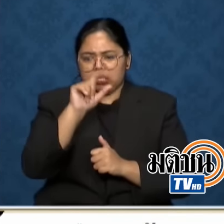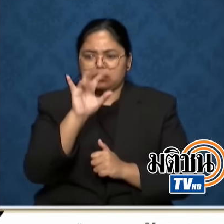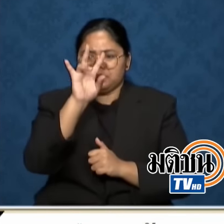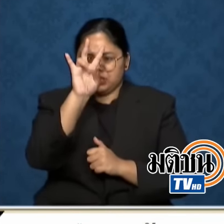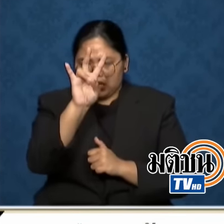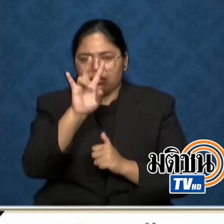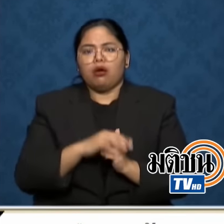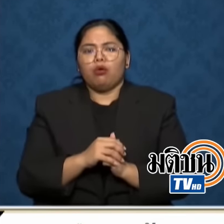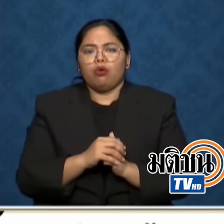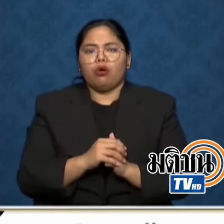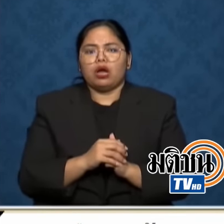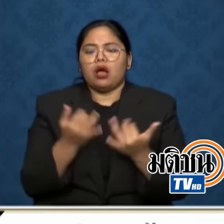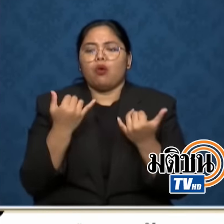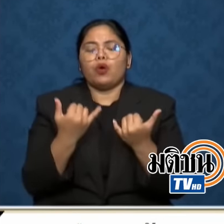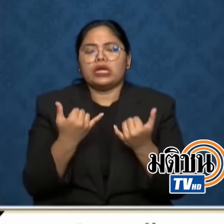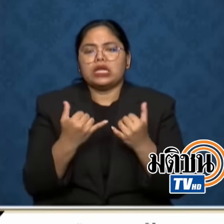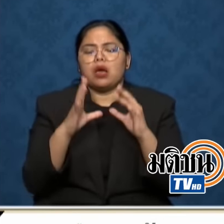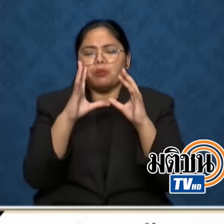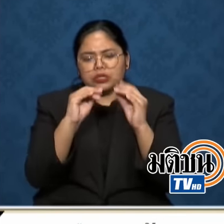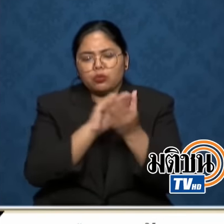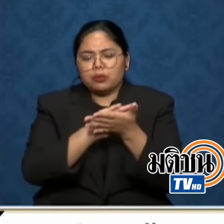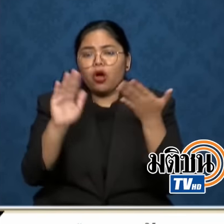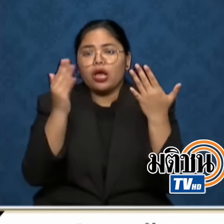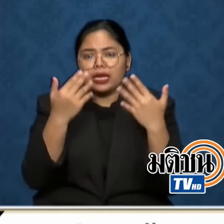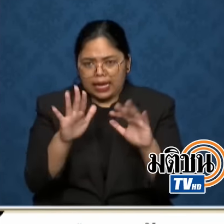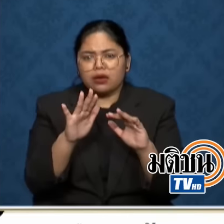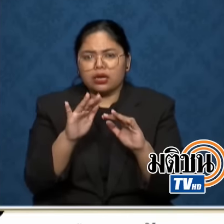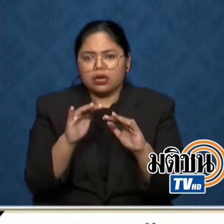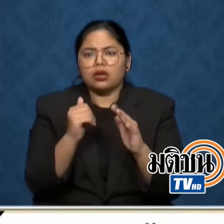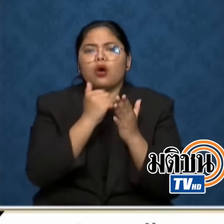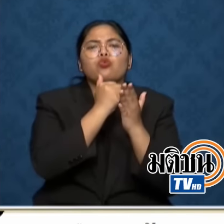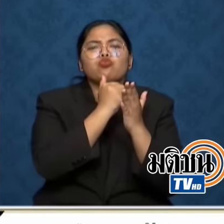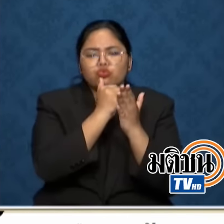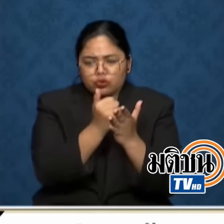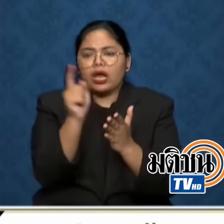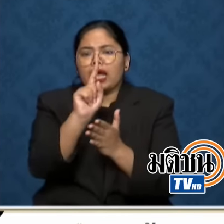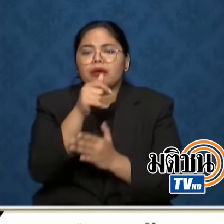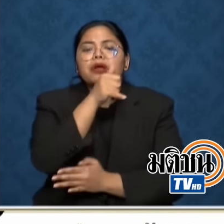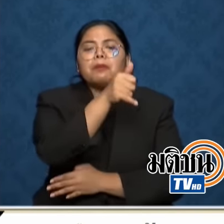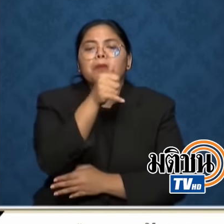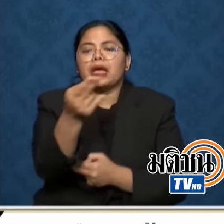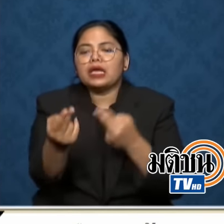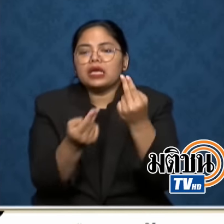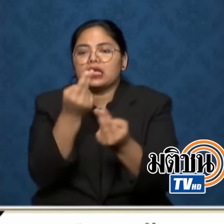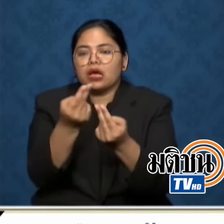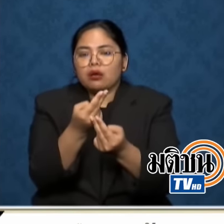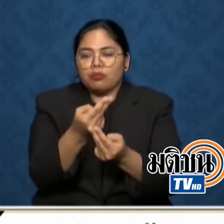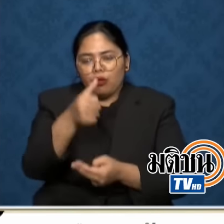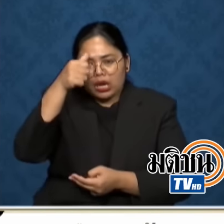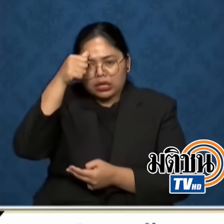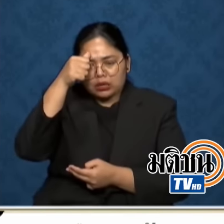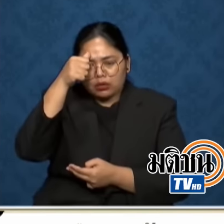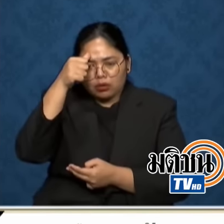ครับพวกเราเลิกประชุมเสร็จเราช่วยไปเรียกว่าไปอีเวนต์สักอีเวนต์หนึ่งนะครับน่าจะมีนะเขาจัดทุกวัน27อีเว